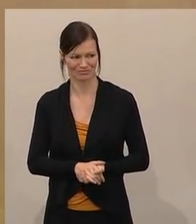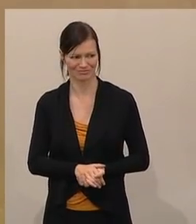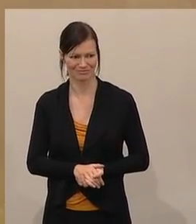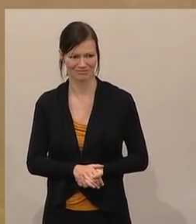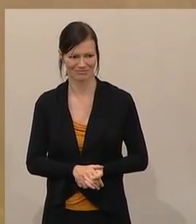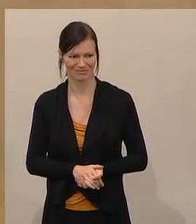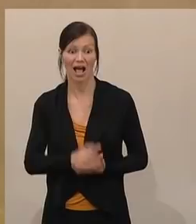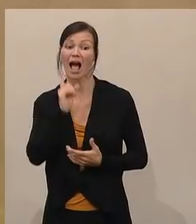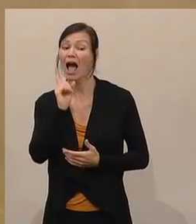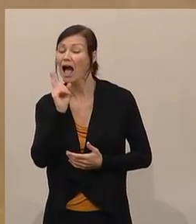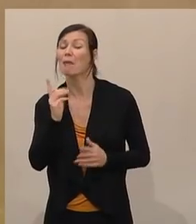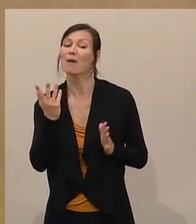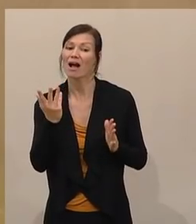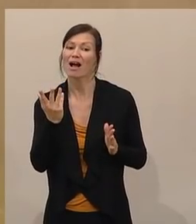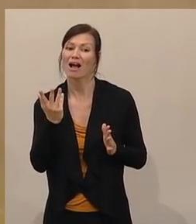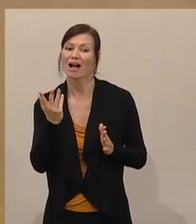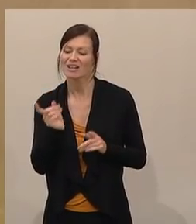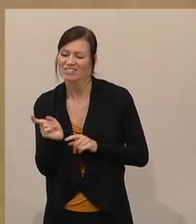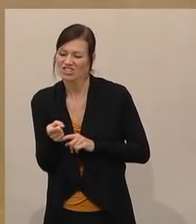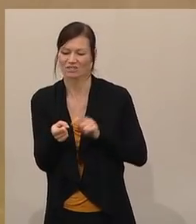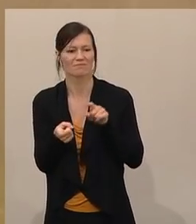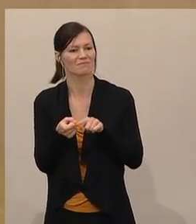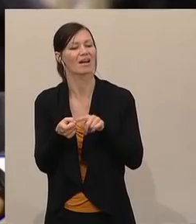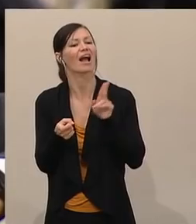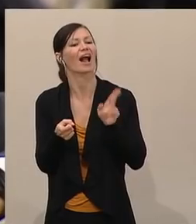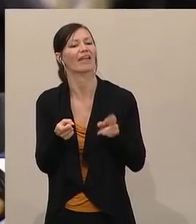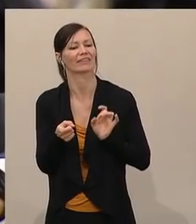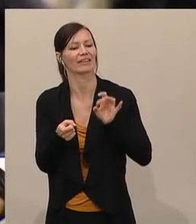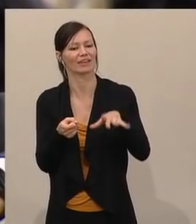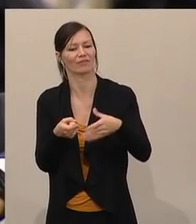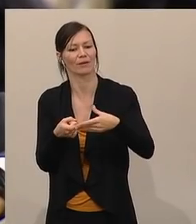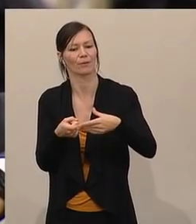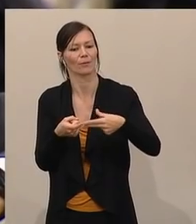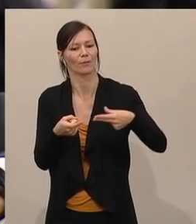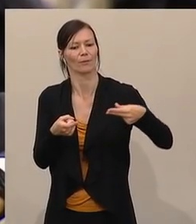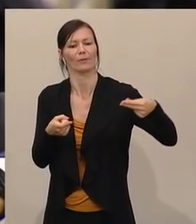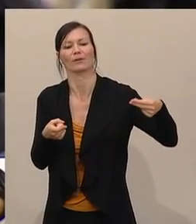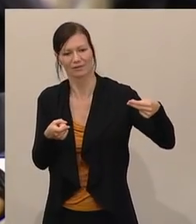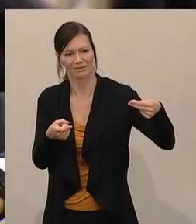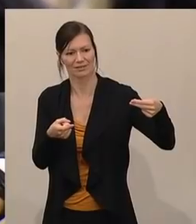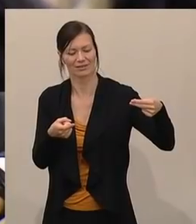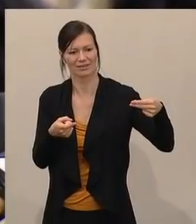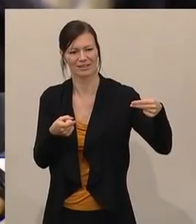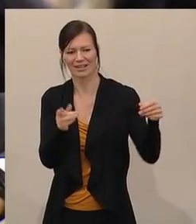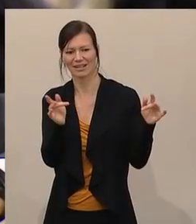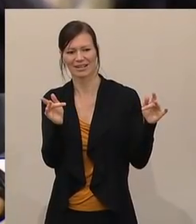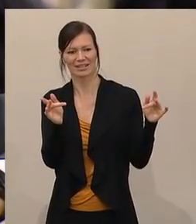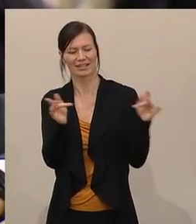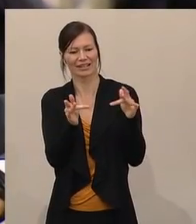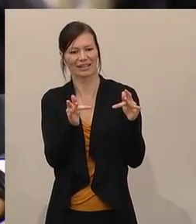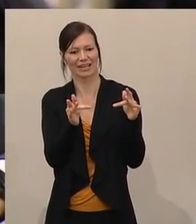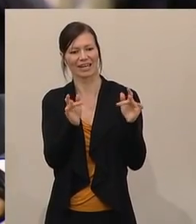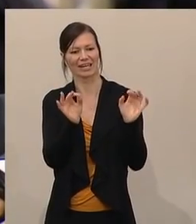Sie könnten allerdings das Gift aus dem Stachel entfernen und in ein antitoxisches Fluid